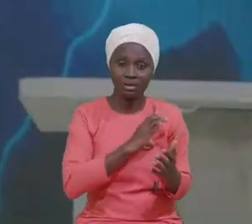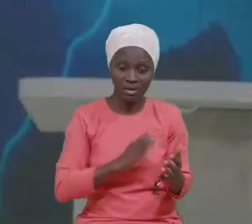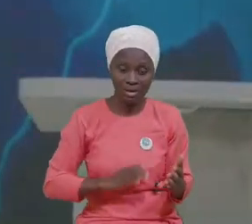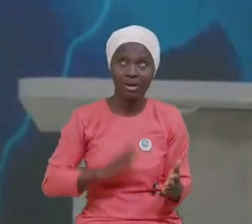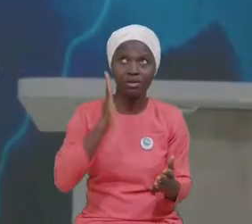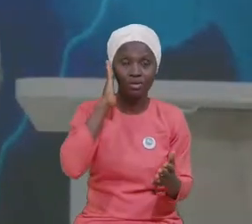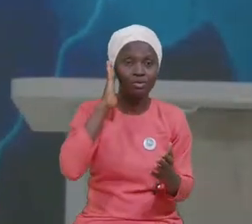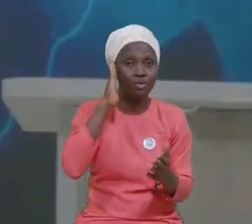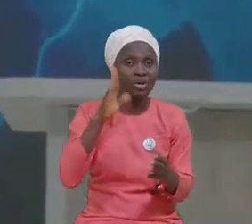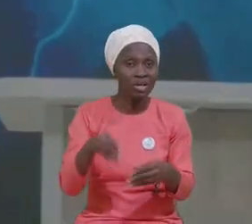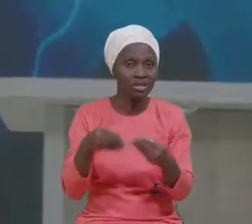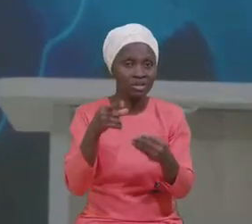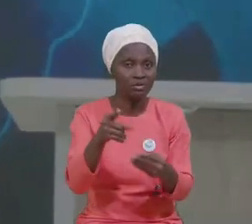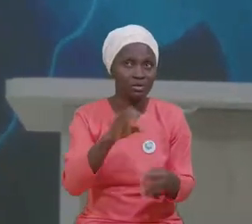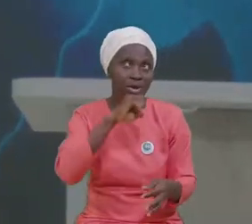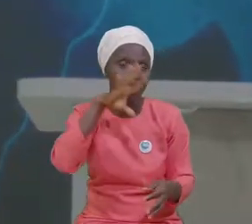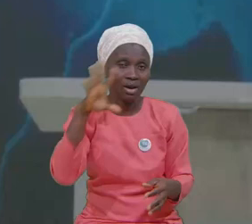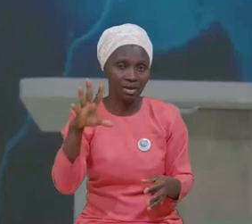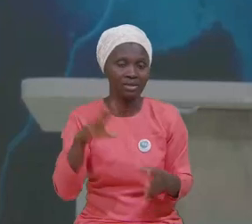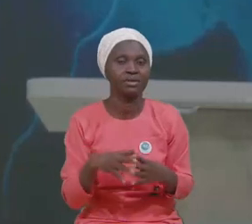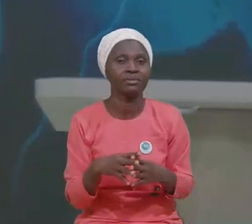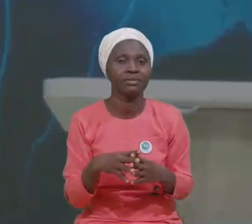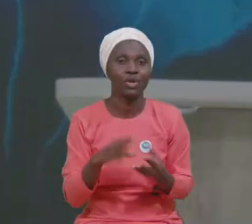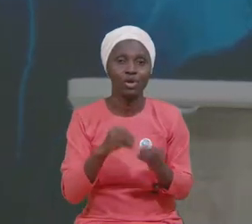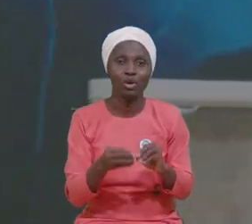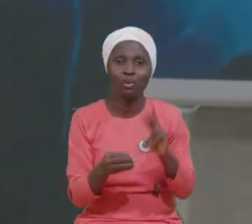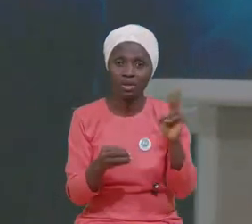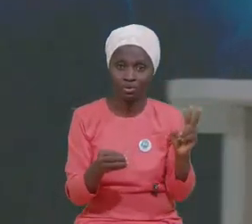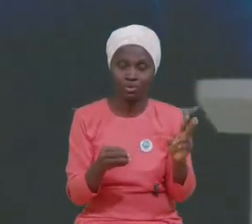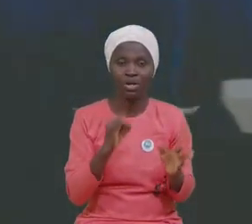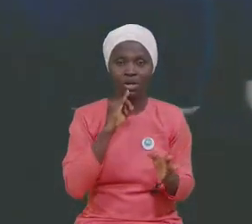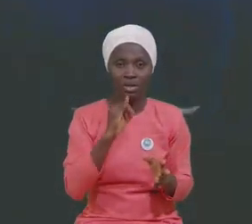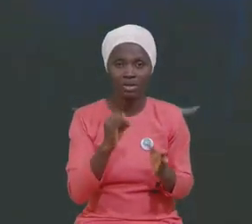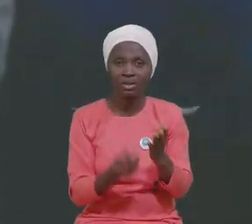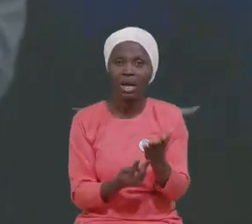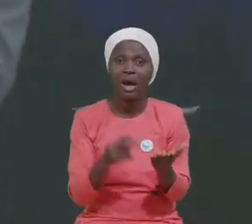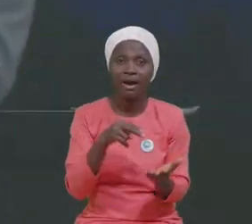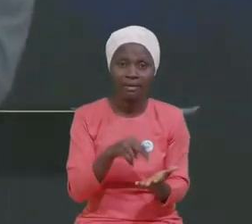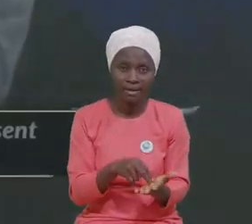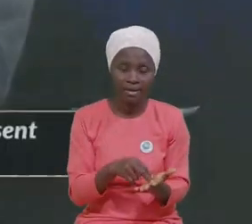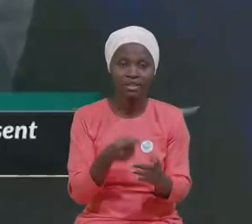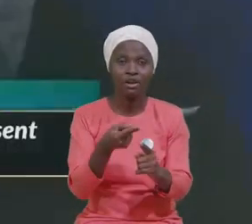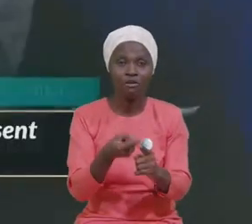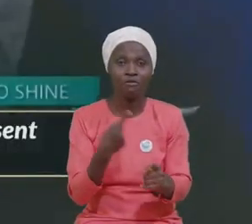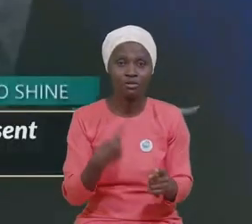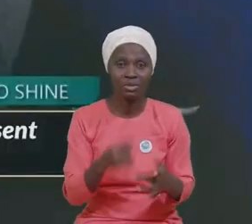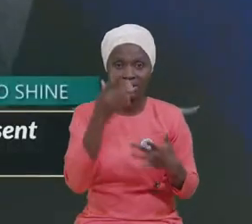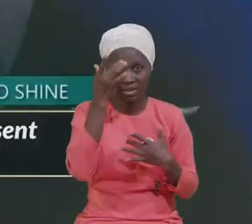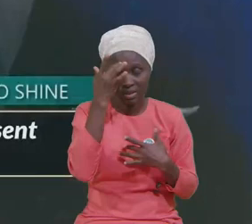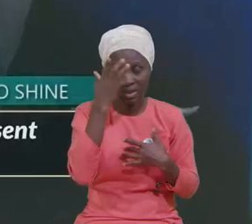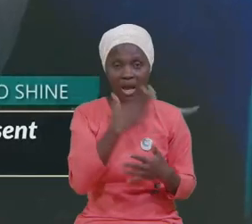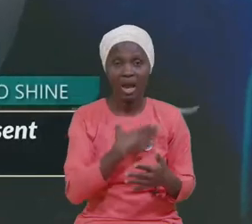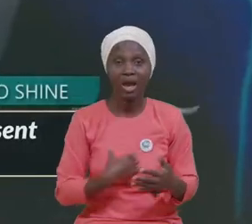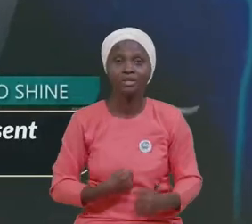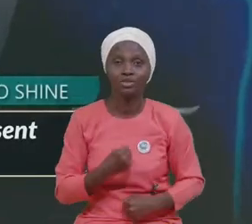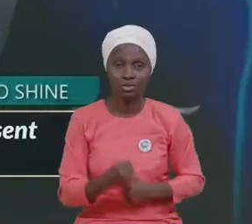maintenant t'éclairera. Deuxième élément maintenant, se lever de la maladie